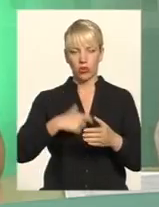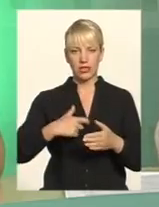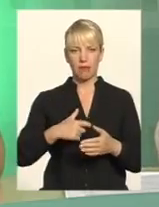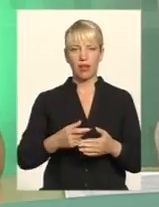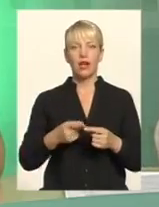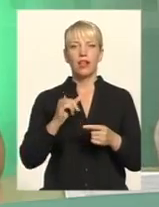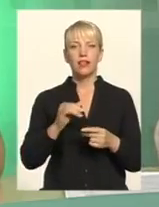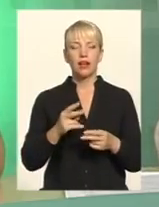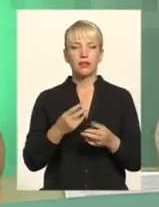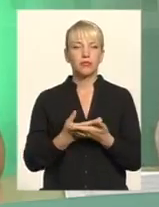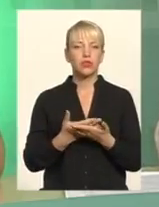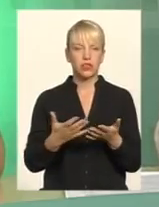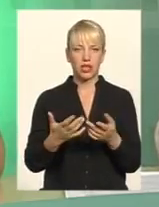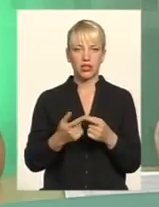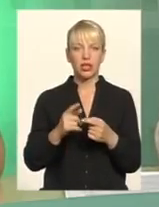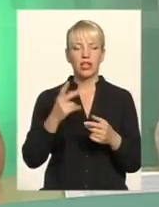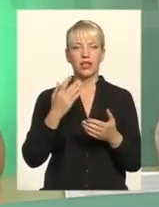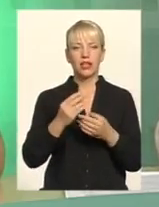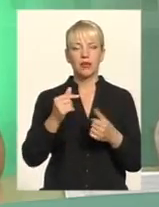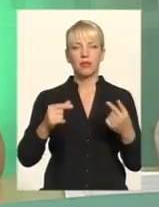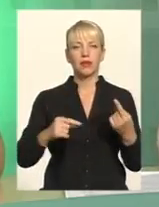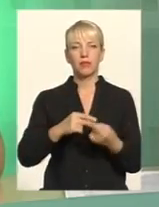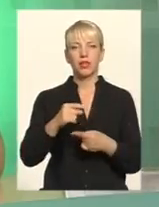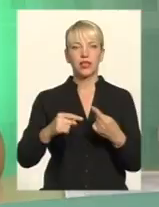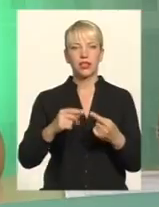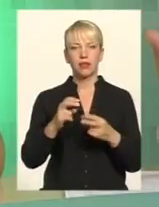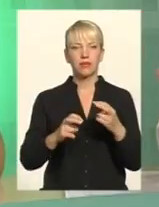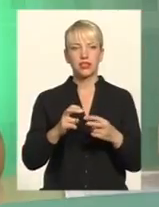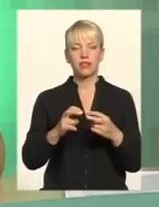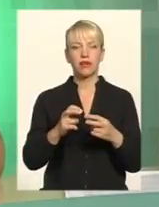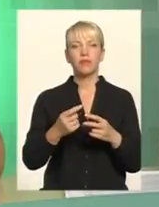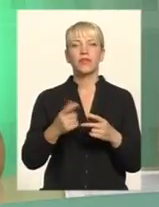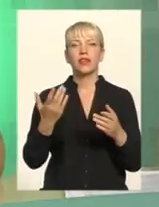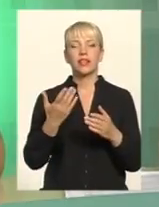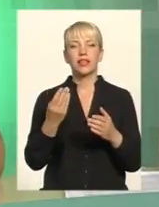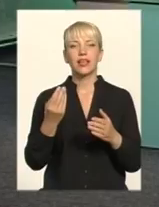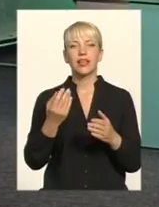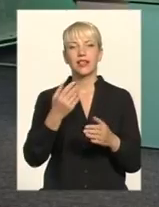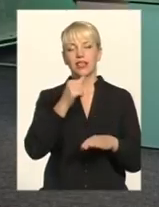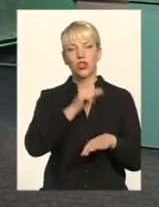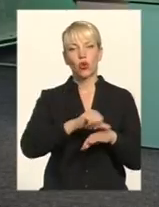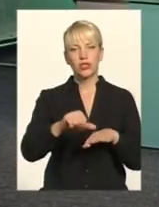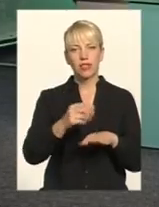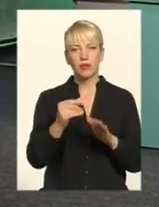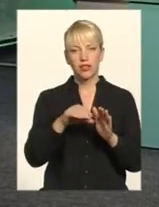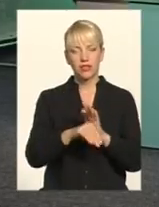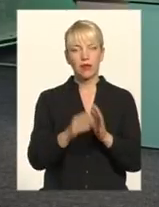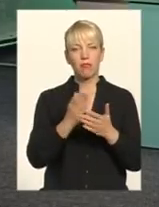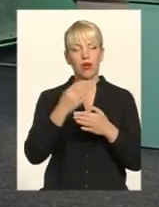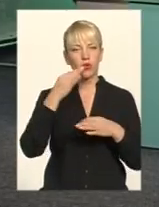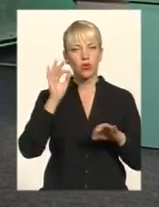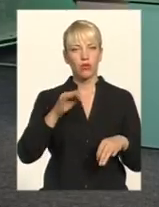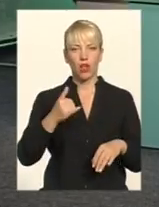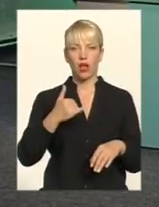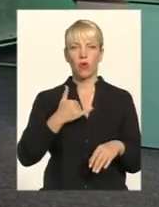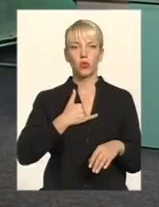що є ті підприємства, де з іноземними там інвестиціями і далі, вони мають цей досвід. Наші підприємства не завжди мають досвід, маючи